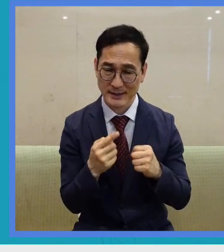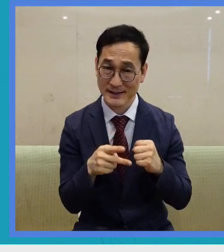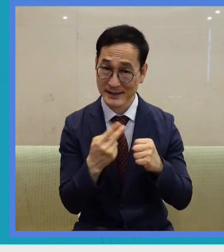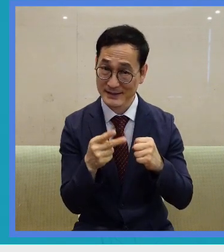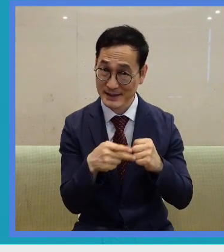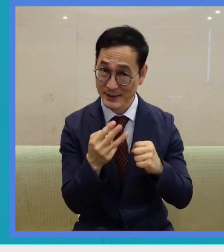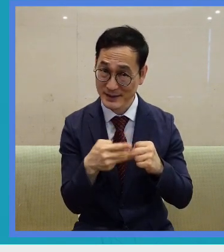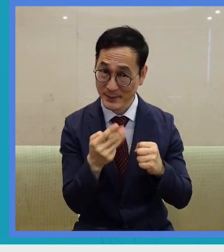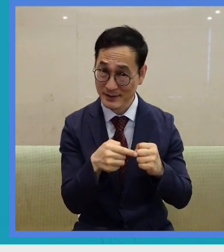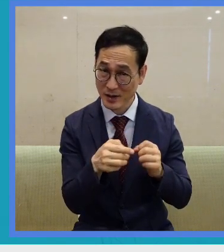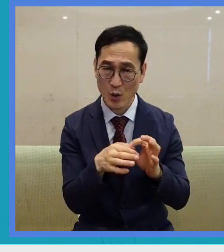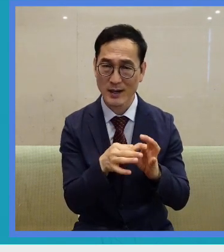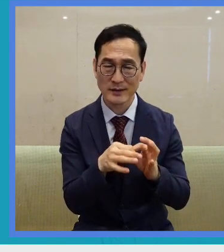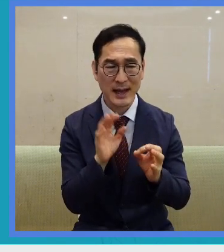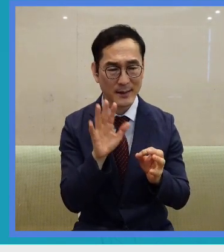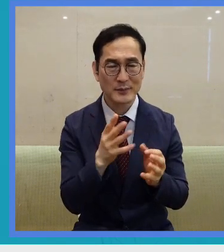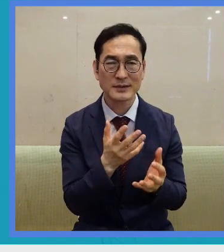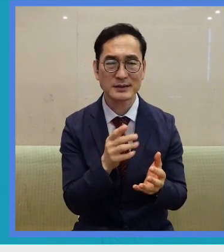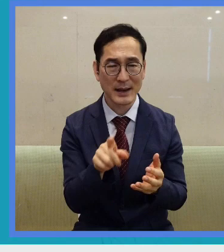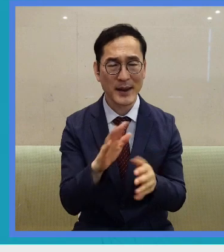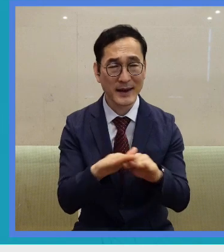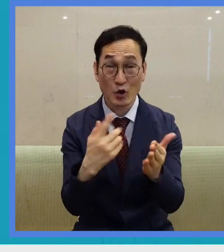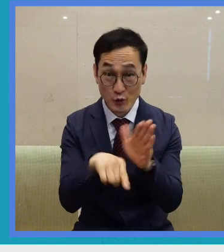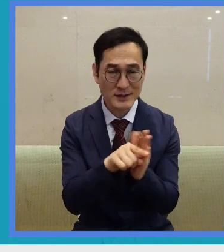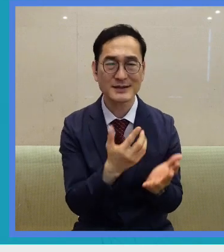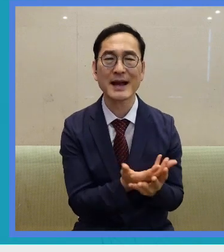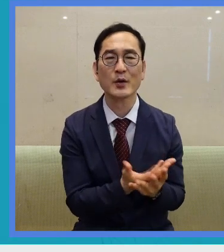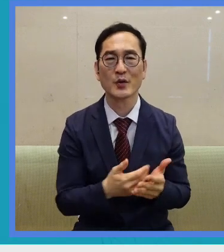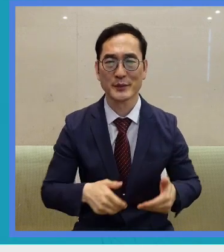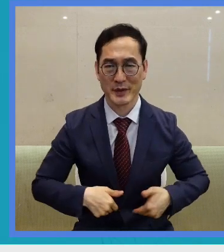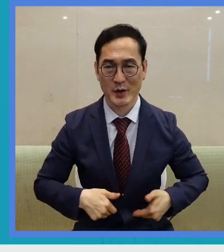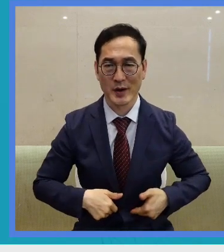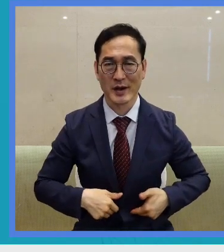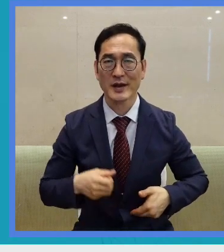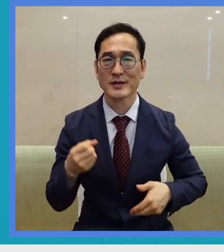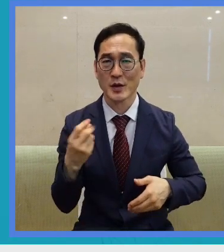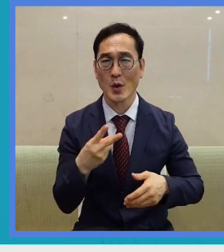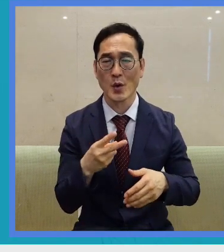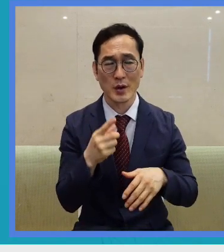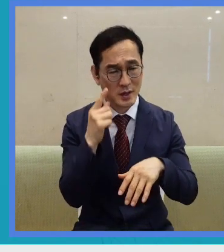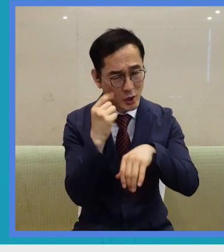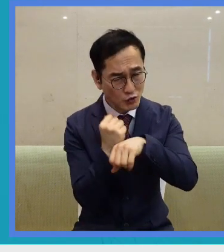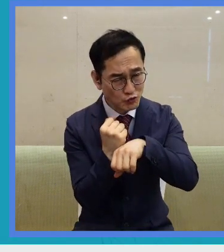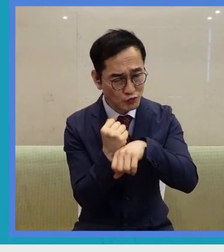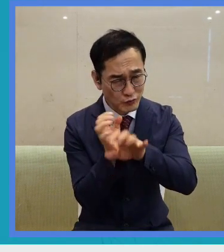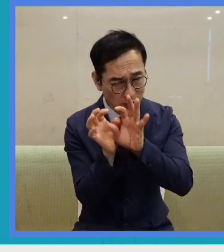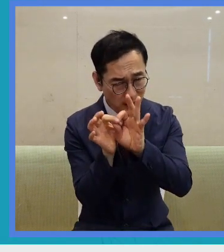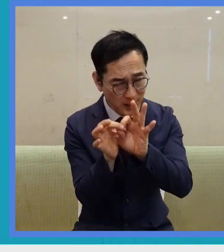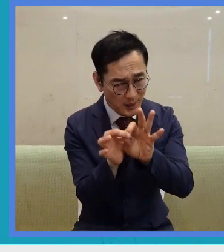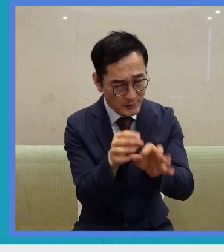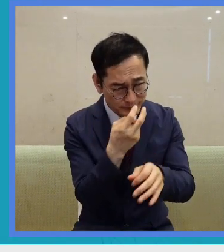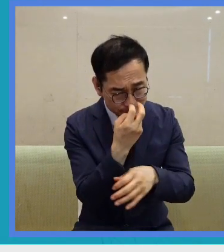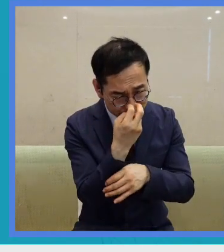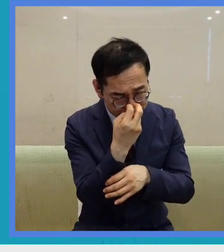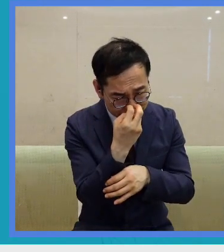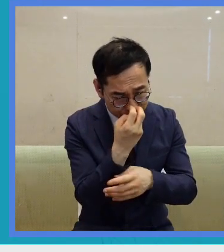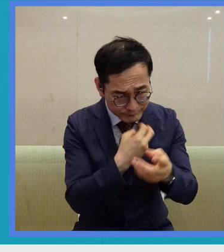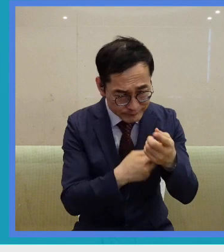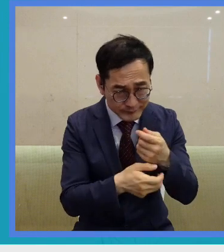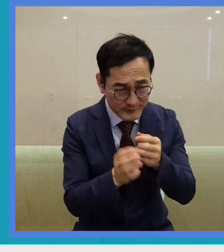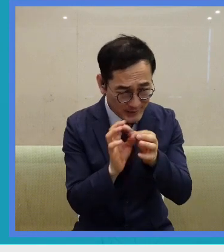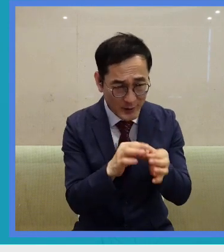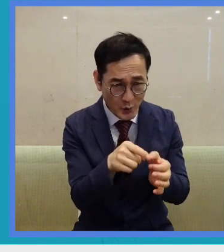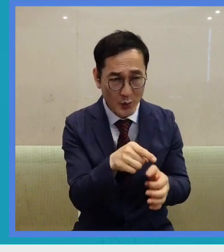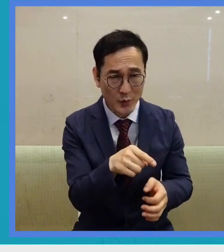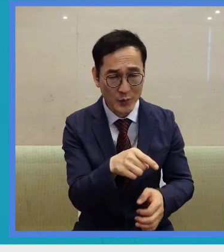대한 자료가 필요하다. 이제 그렇게 생각을 하고 있고요. 또한 대규모 종단 연구, 즉 계속해서 추적 관찰을 해가면서 그런 시간적인 변화 추이를